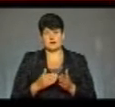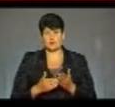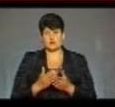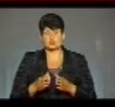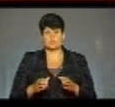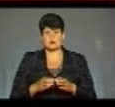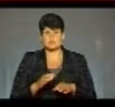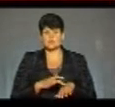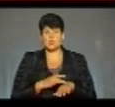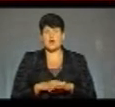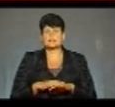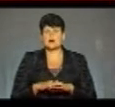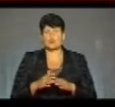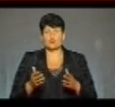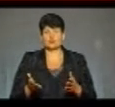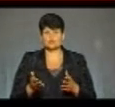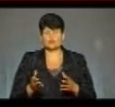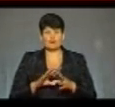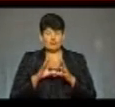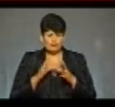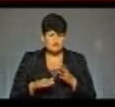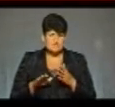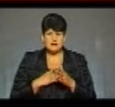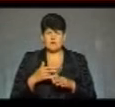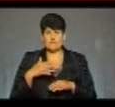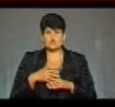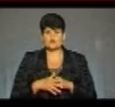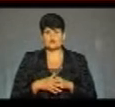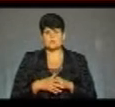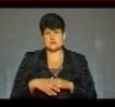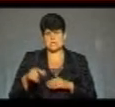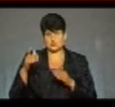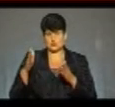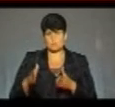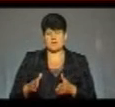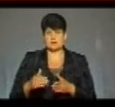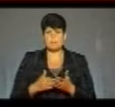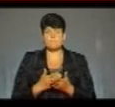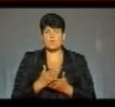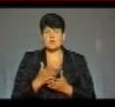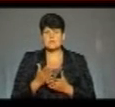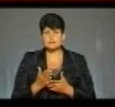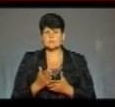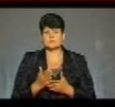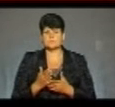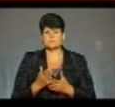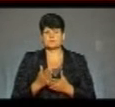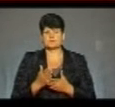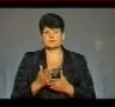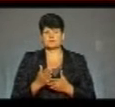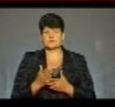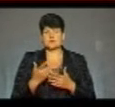партії «Слуга народу» як такої, взагалі в розумінні суб'єкта політики, чи взагалі, тобто, на політичній карті,